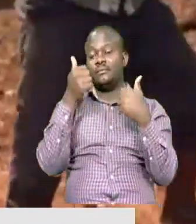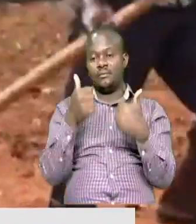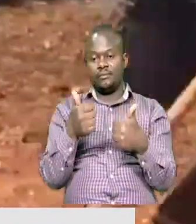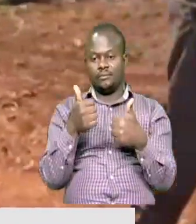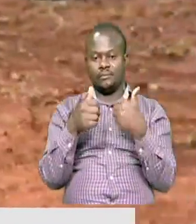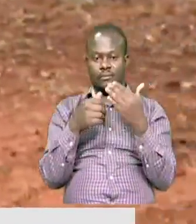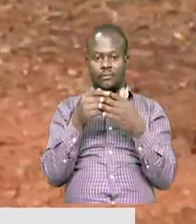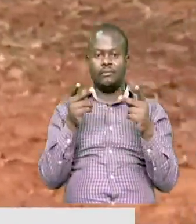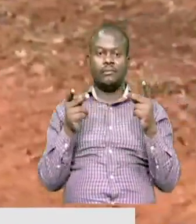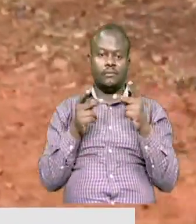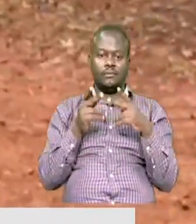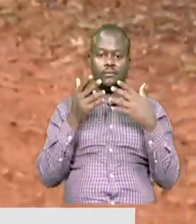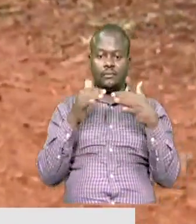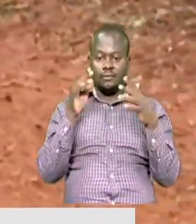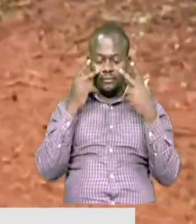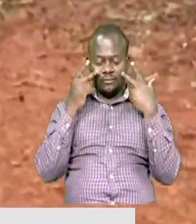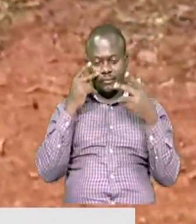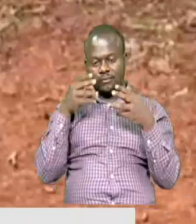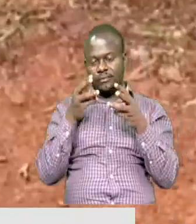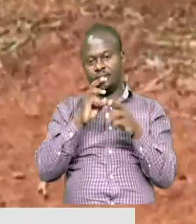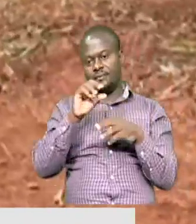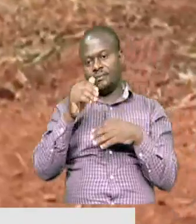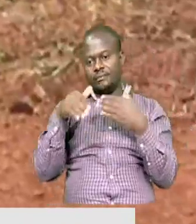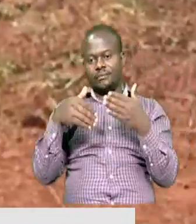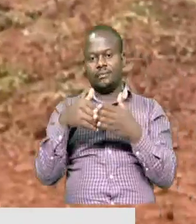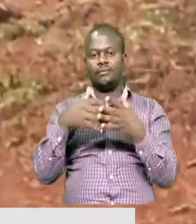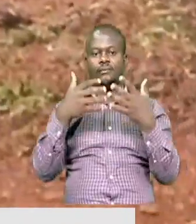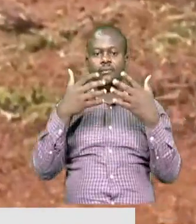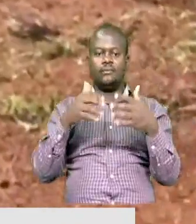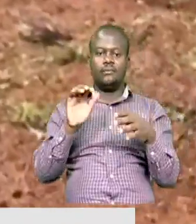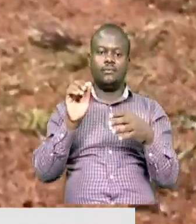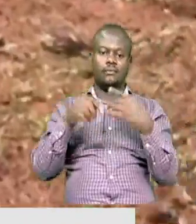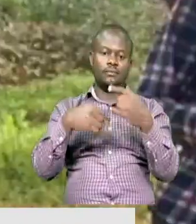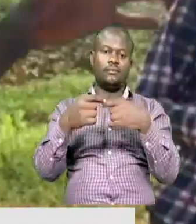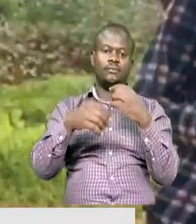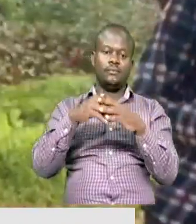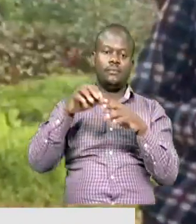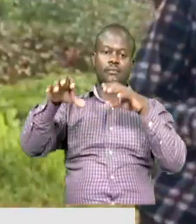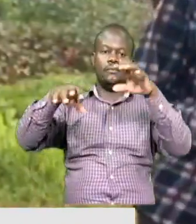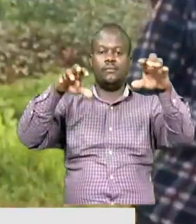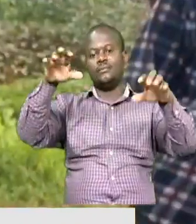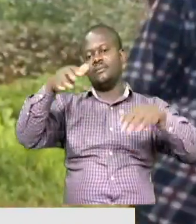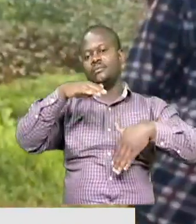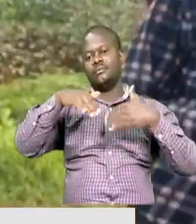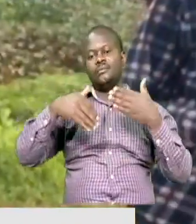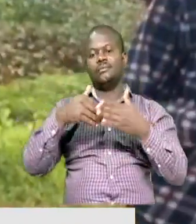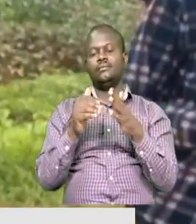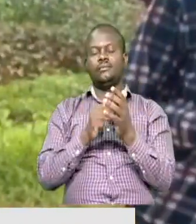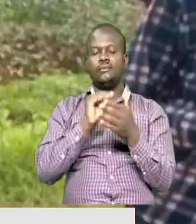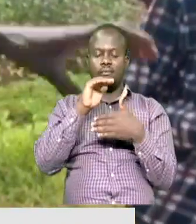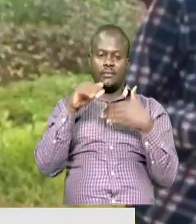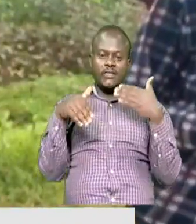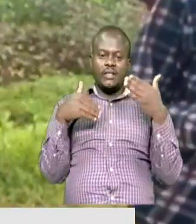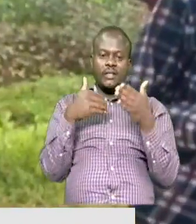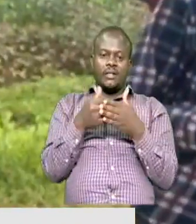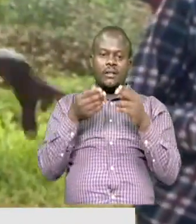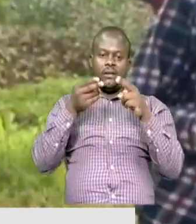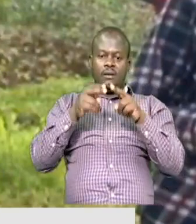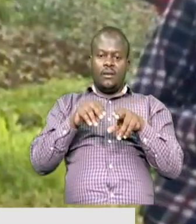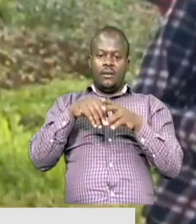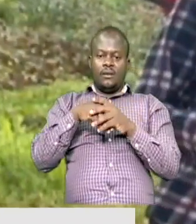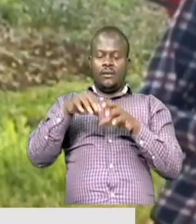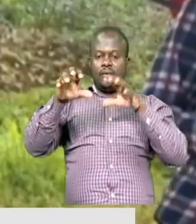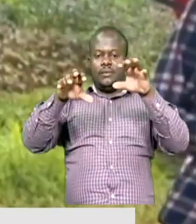haramuka hamaze kubona ku buryo n'indi miganda yindi yakomeza twayikomezaho tujya mu ikaritsiye ariko indi miganda yose iri kubaye n'imidugudu irimo hirya